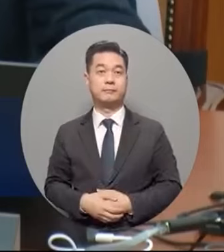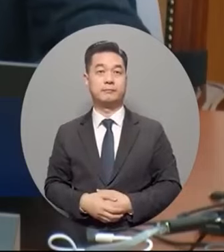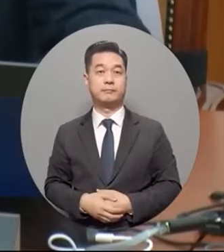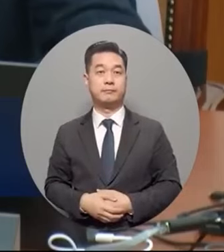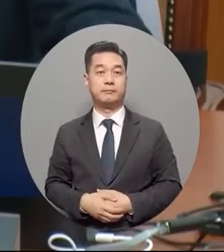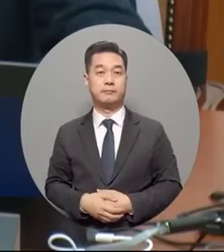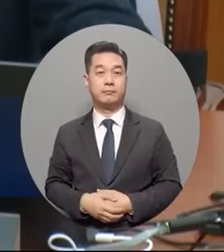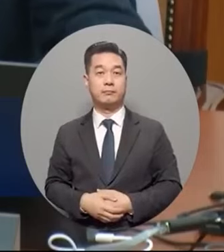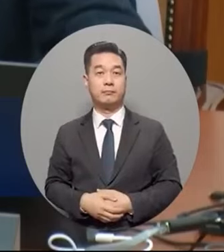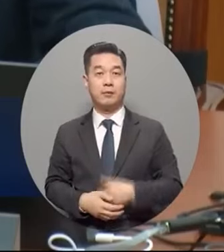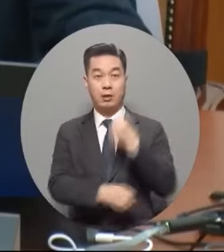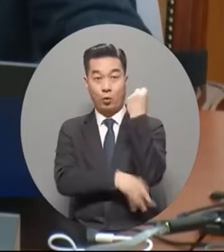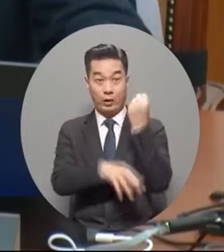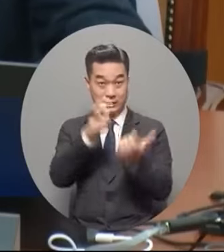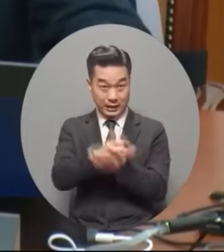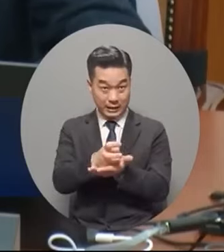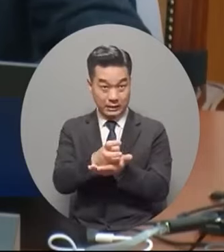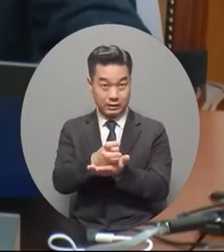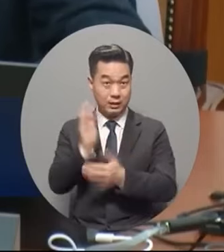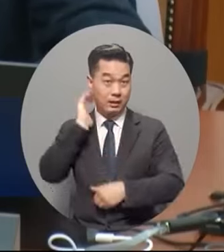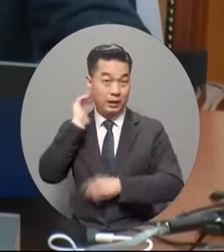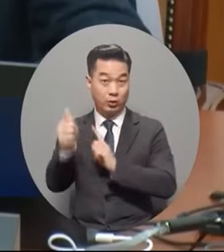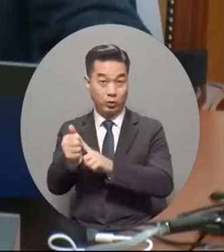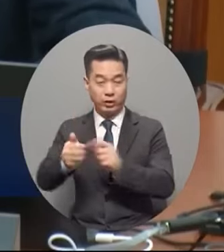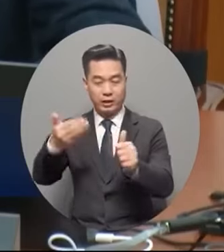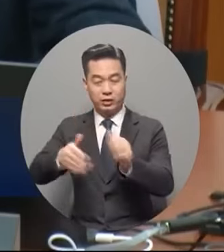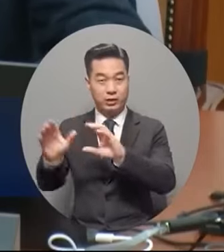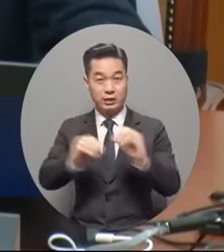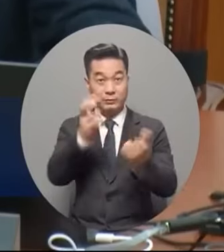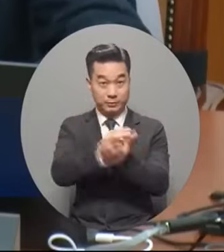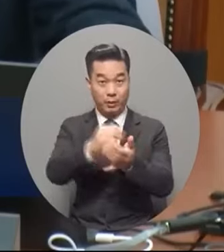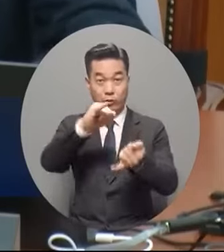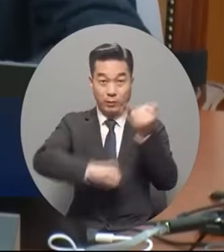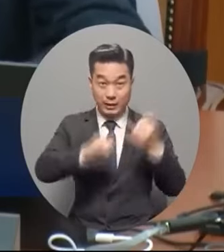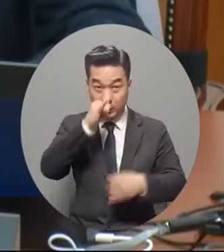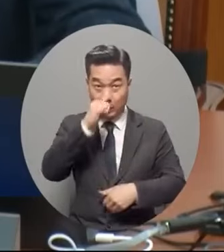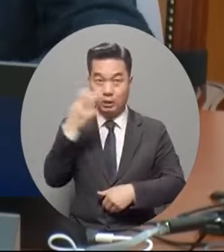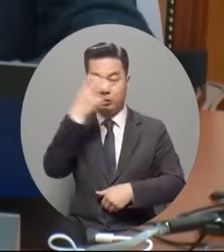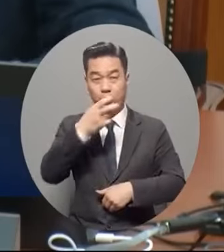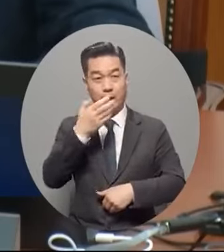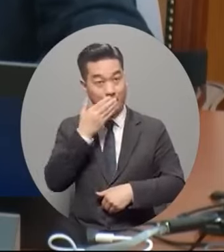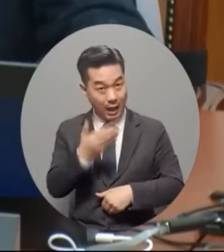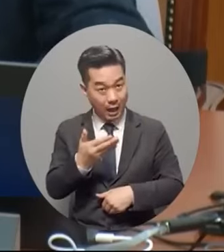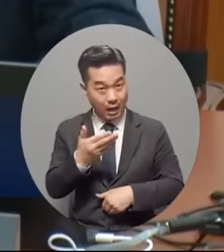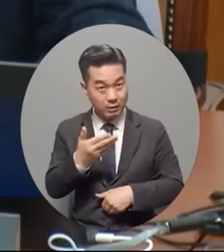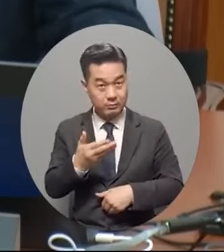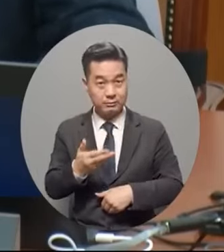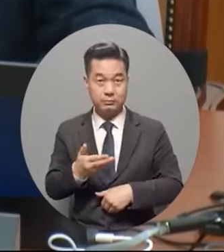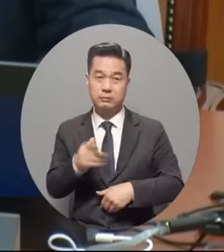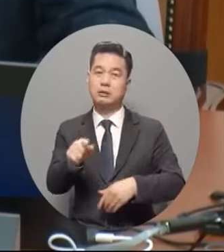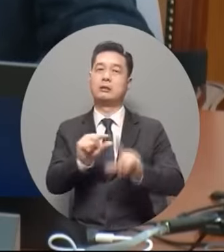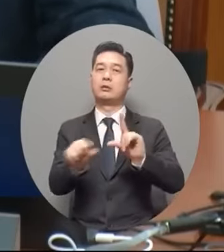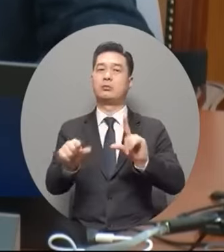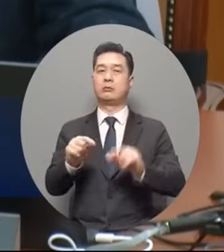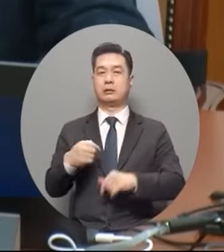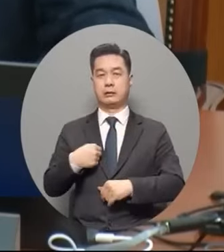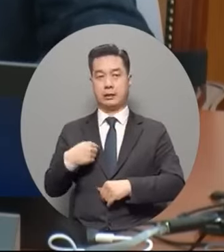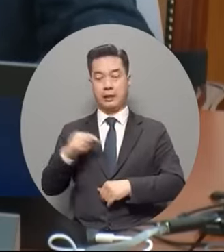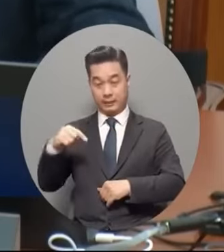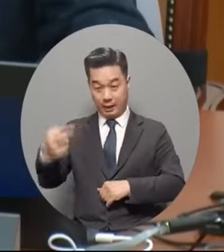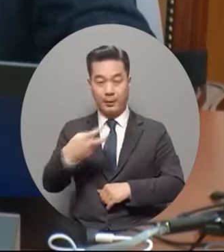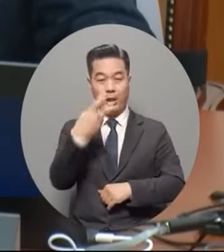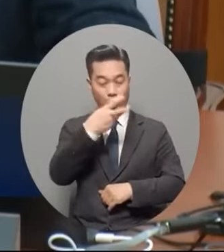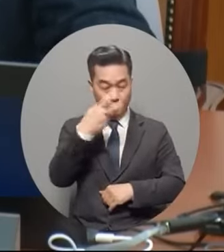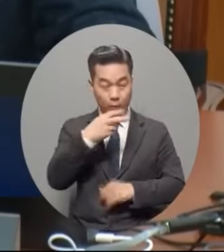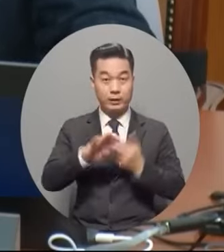대통령이 청탁금지법 위반한 혐의가 있다. 조사 가능합니까? 아니, 그 점은 제가 다음에